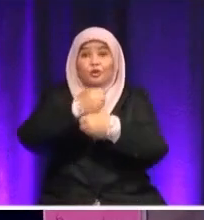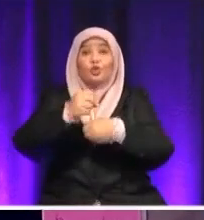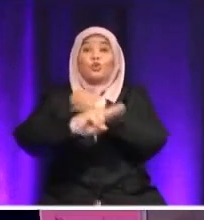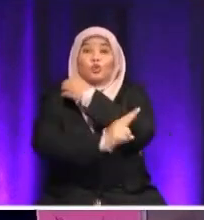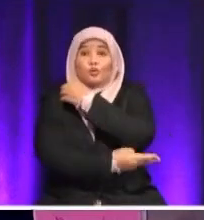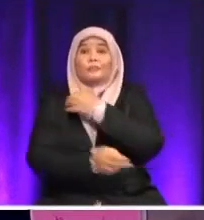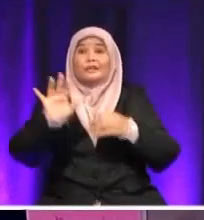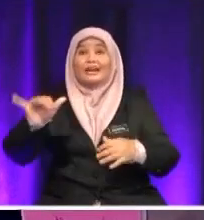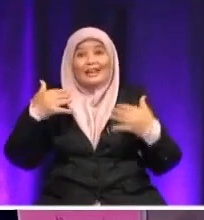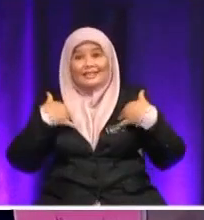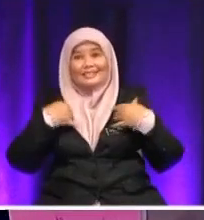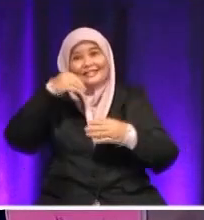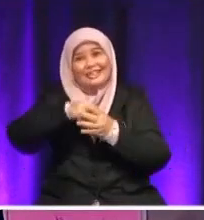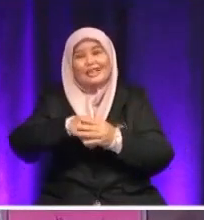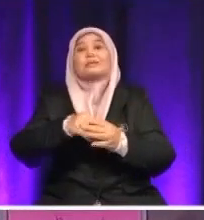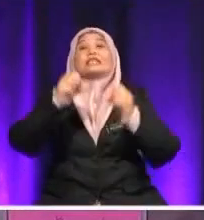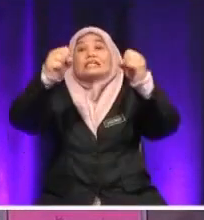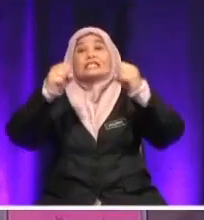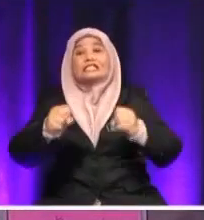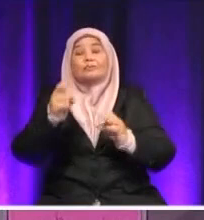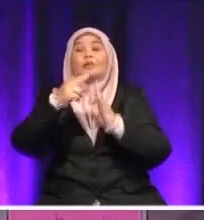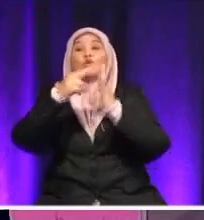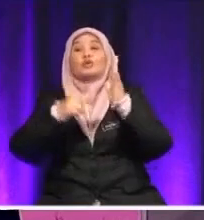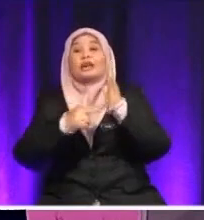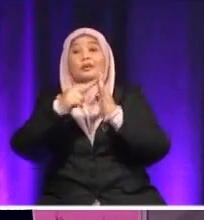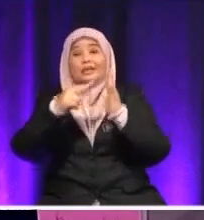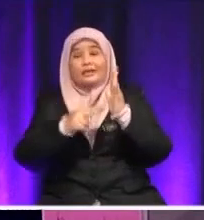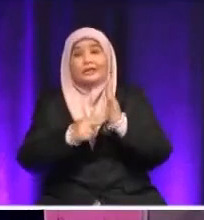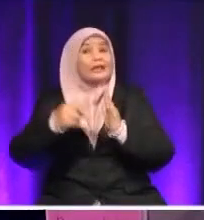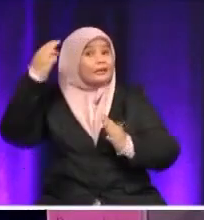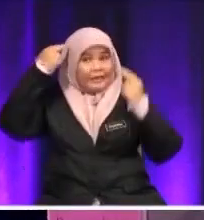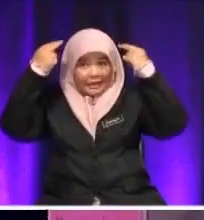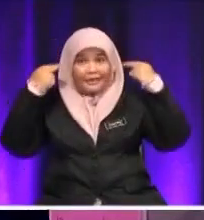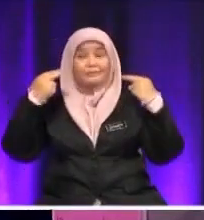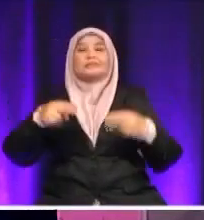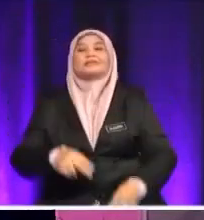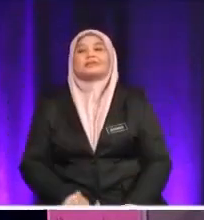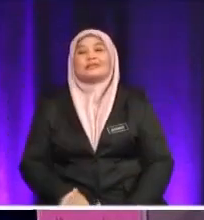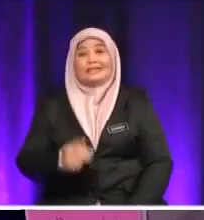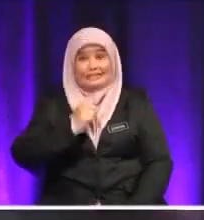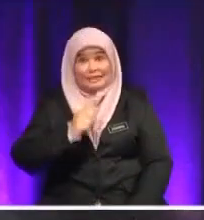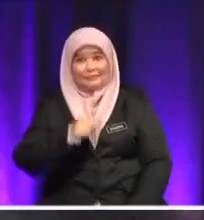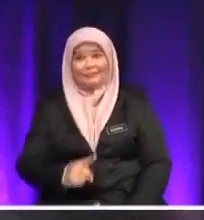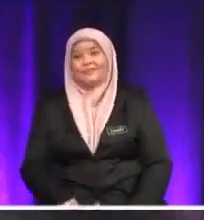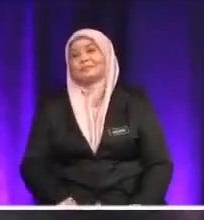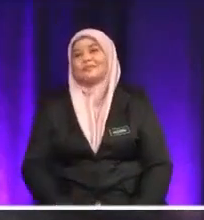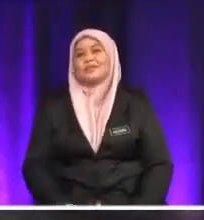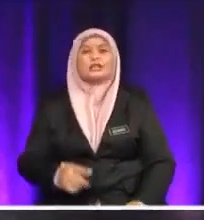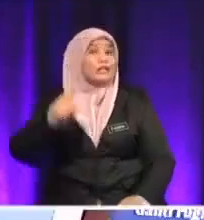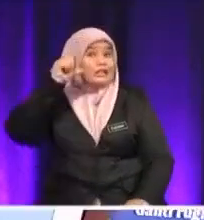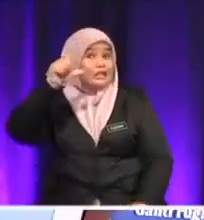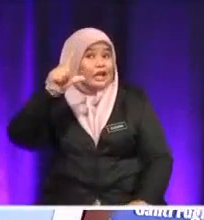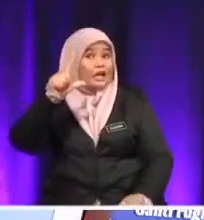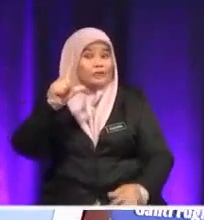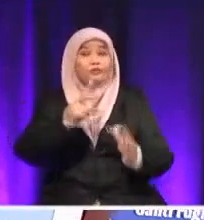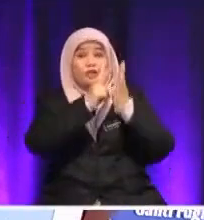hukuman yang ada dalam sistem perundangan dan sistem kehakiman Islam. Baik ustaz, dan kalau kita lihat video tadi